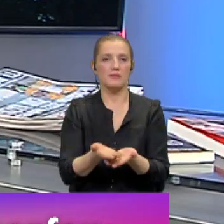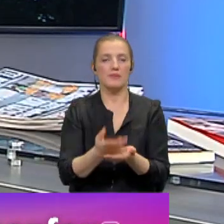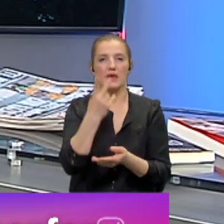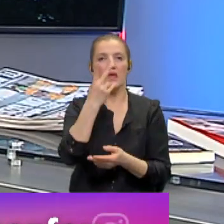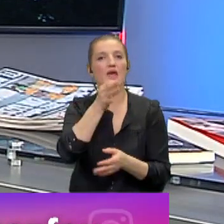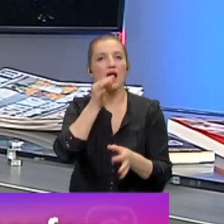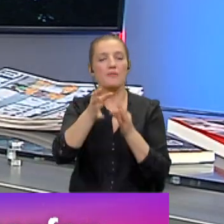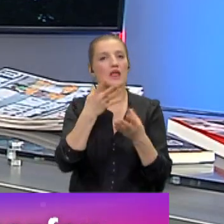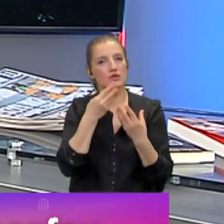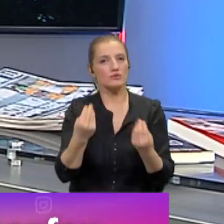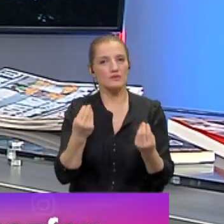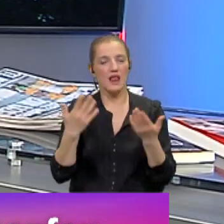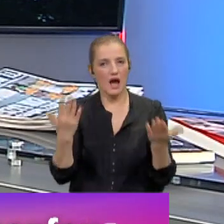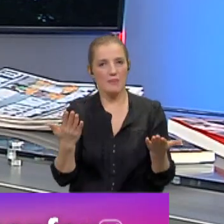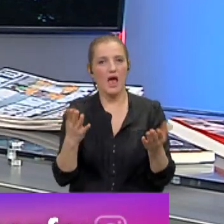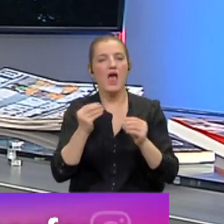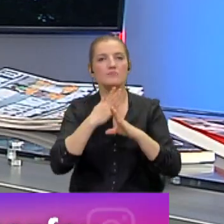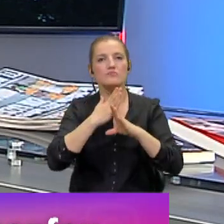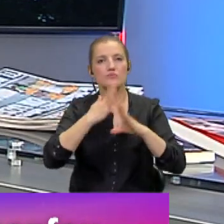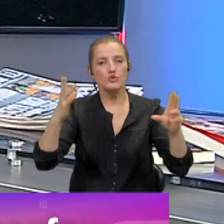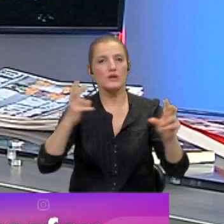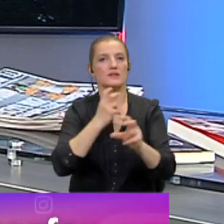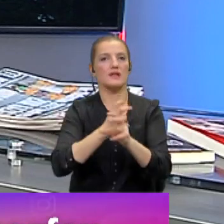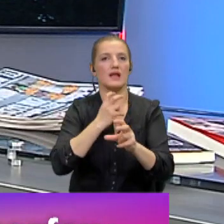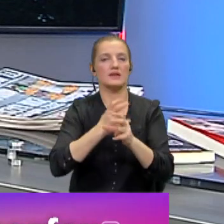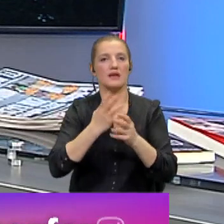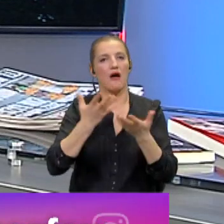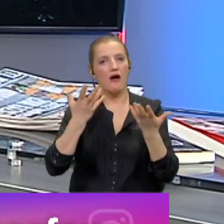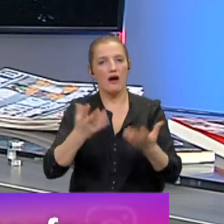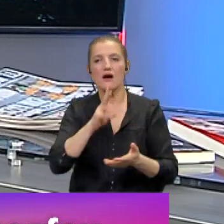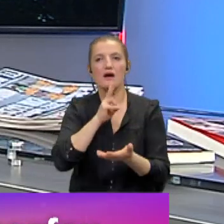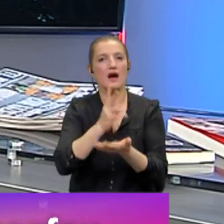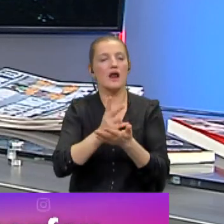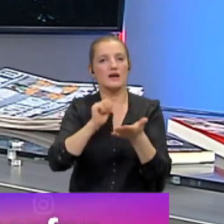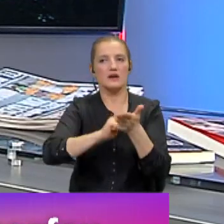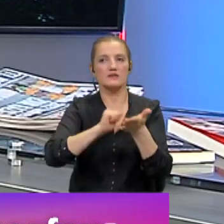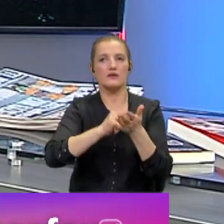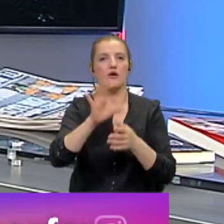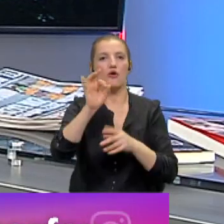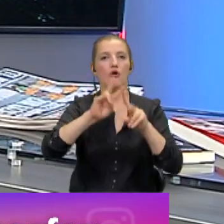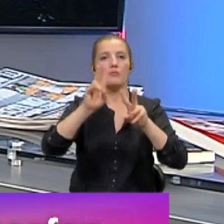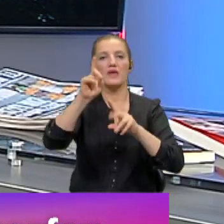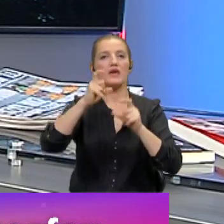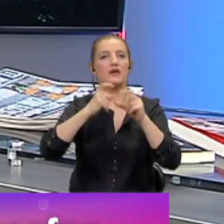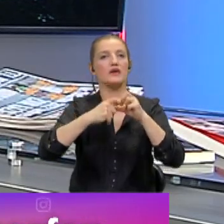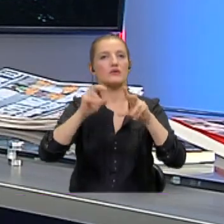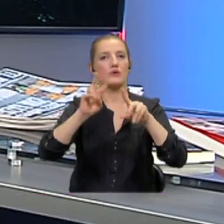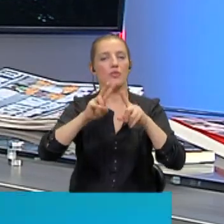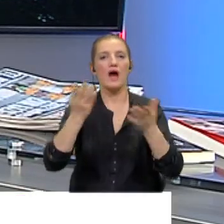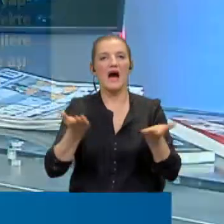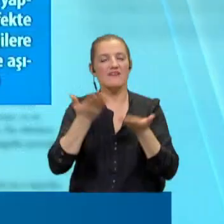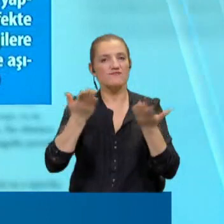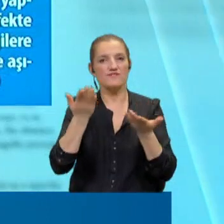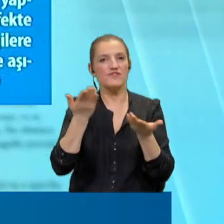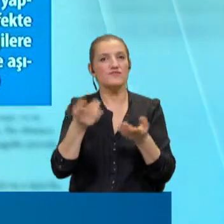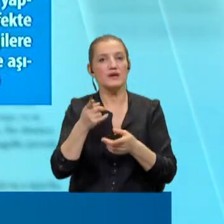o iki haberde güzel ama önce bir en büyük tehlike rağbet onu paylaşalım karar gazetesinde unutmayalım omicron hafif geçiyor a